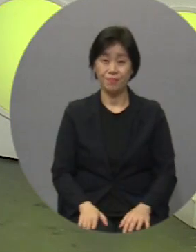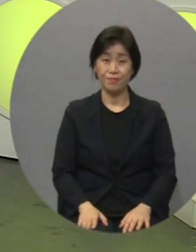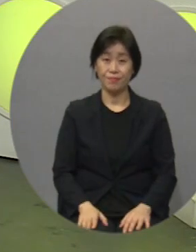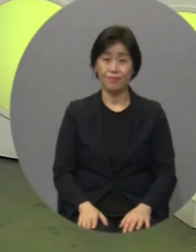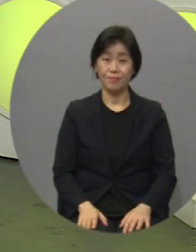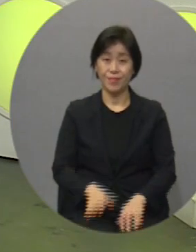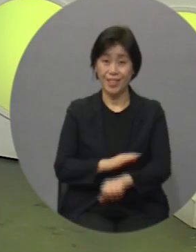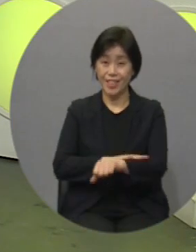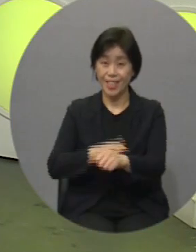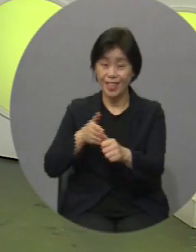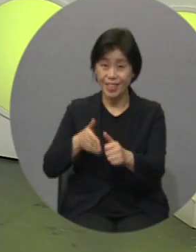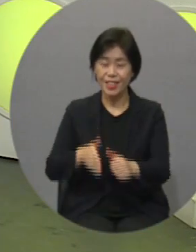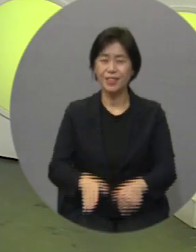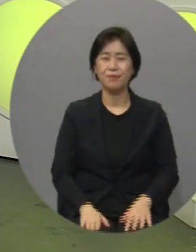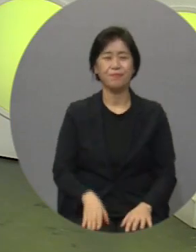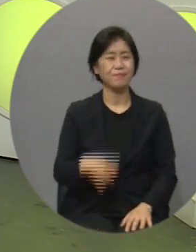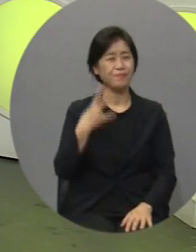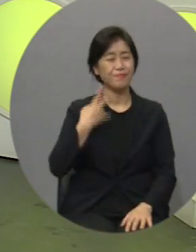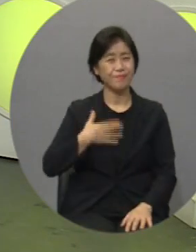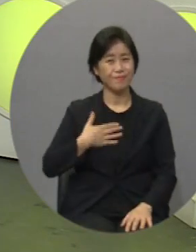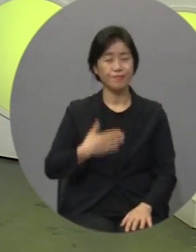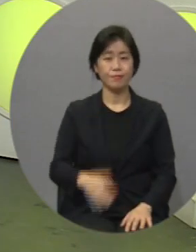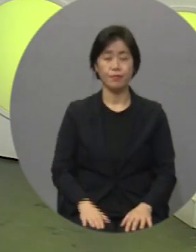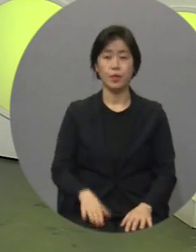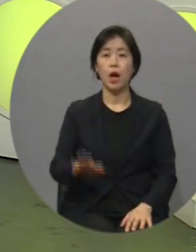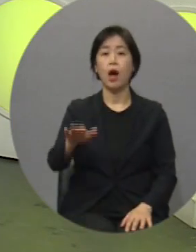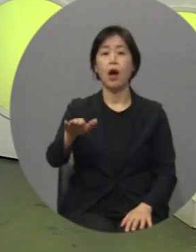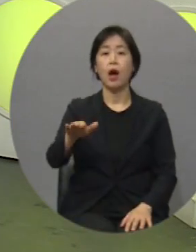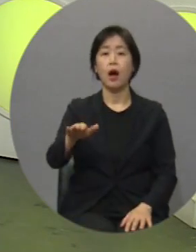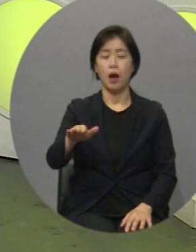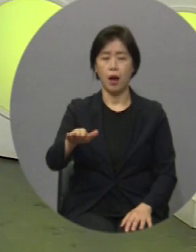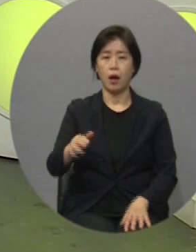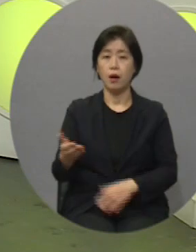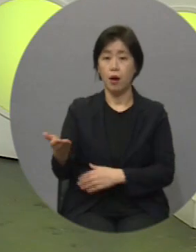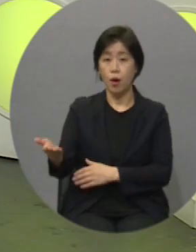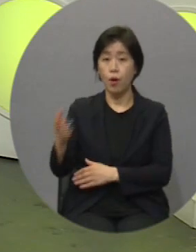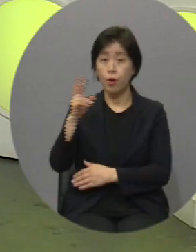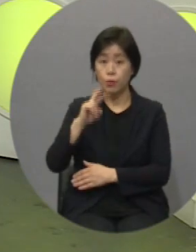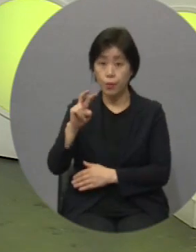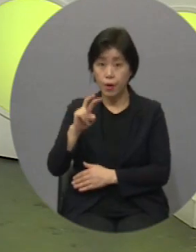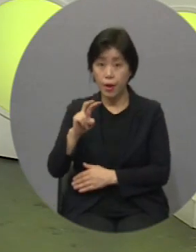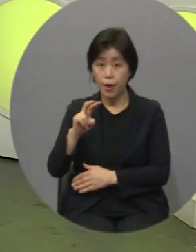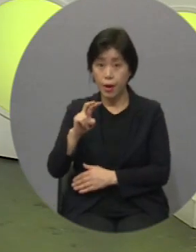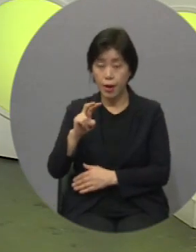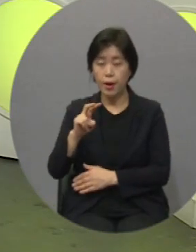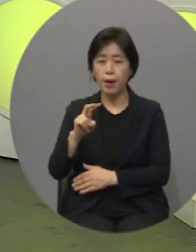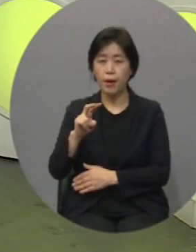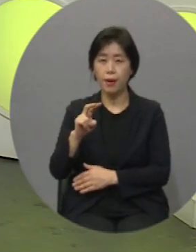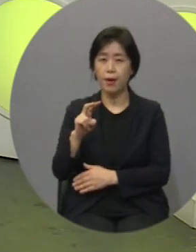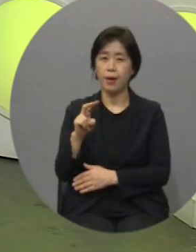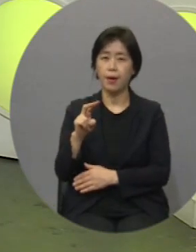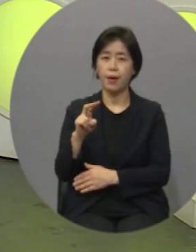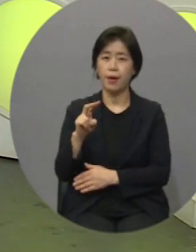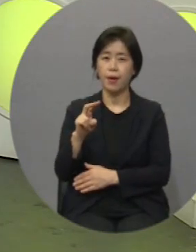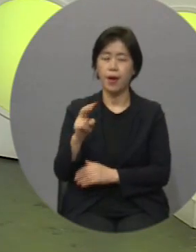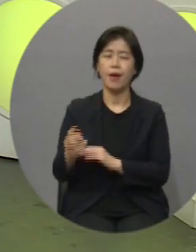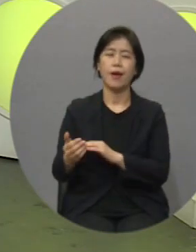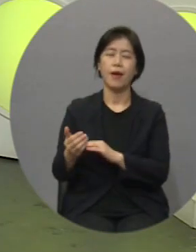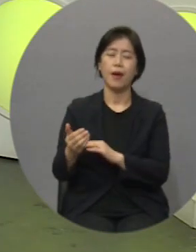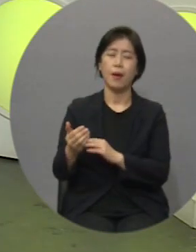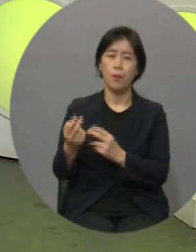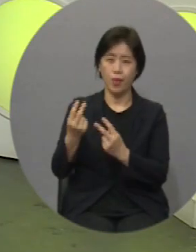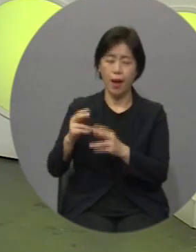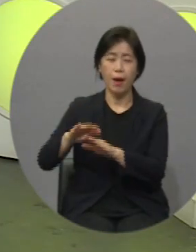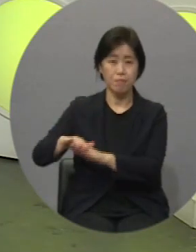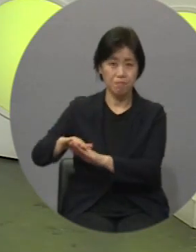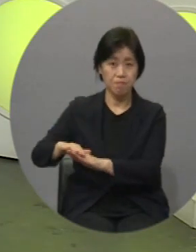한번 불러주세요. 네. 네, 알겠습니다. 아, 자, 그런데 참, 네. 아, 그 경주 아가씨 그 노래 전에 우리